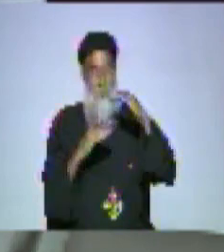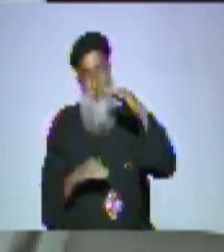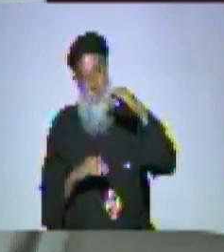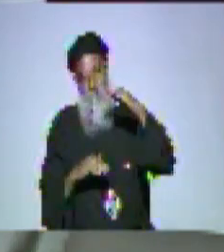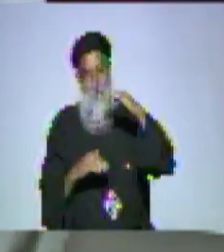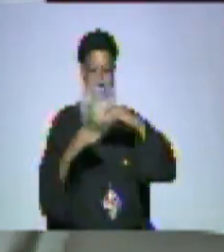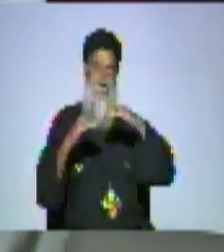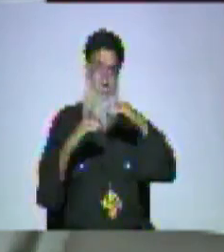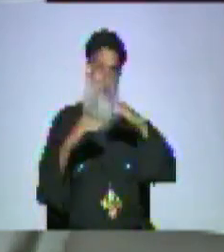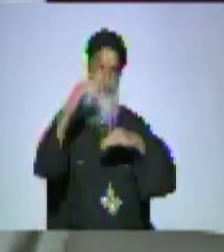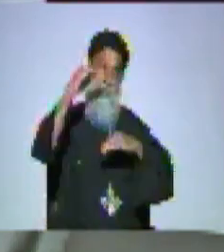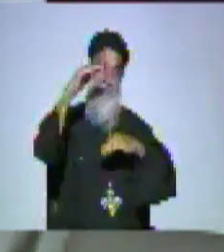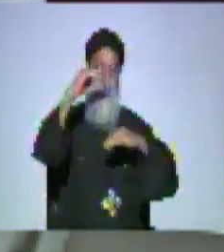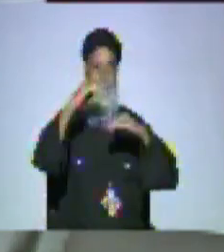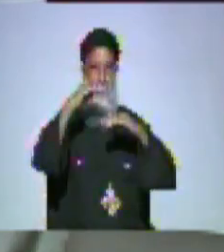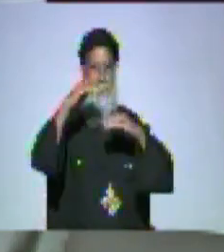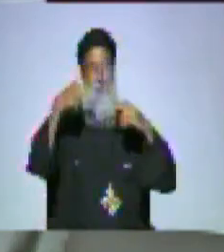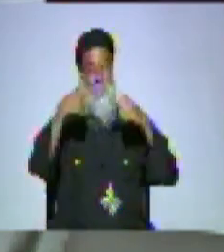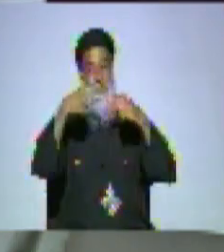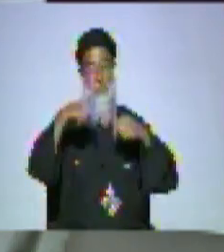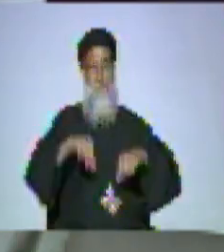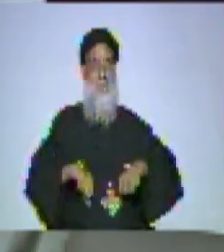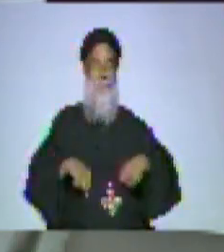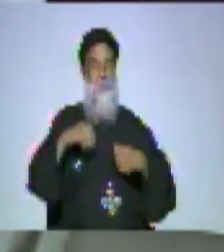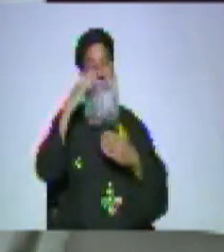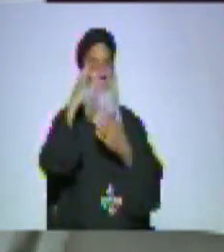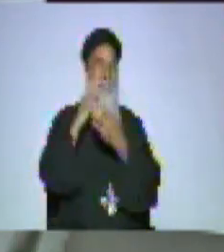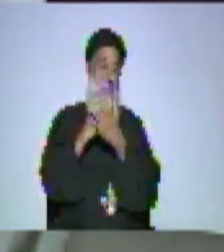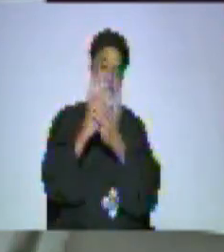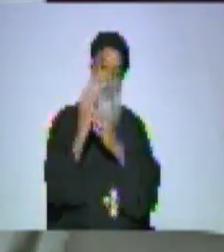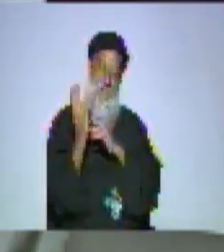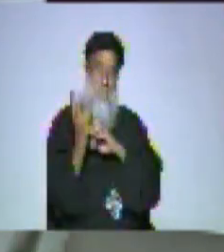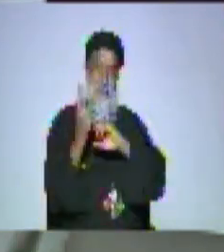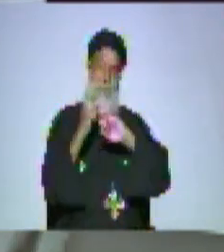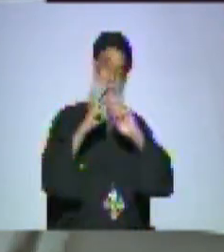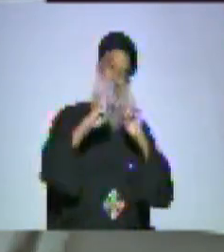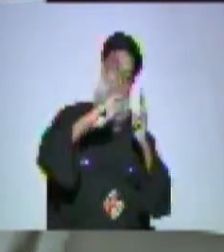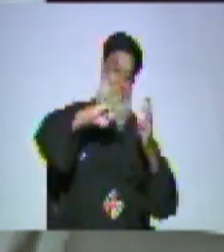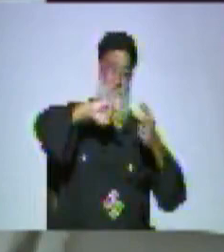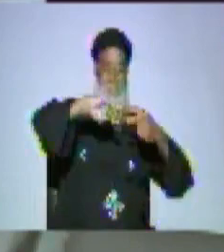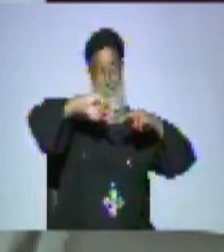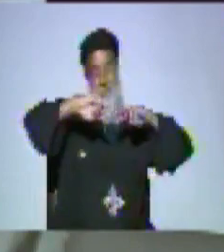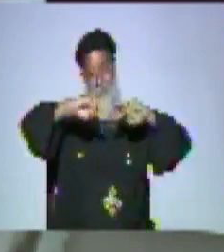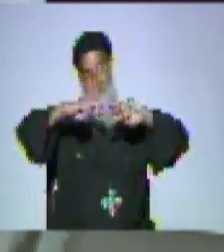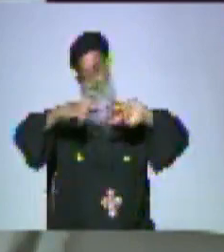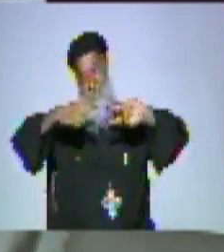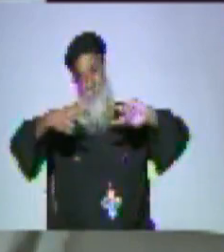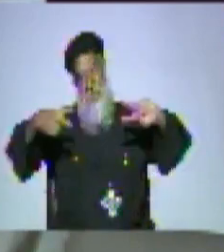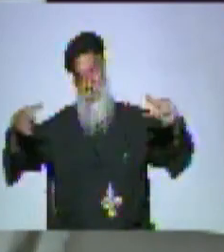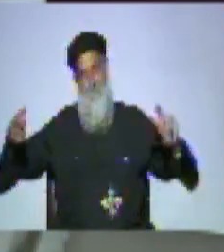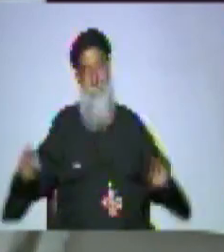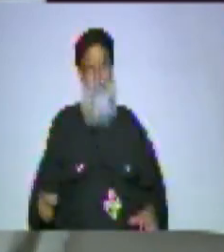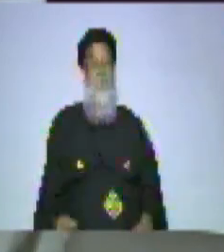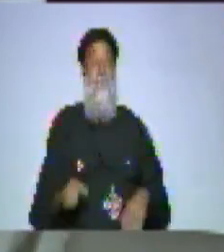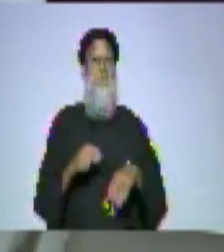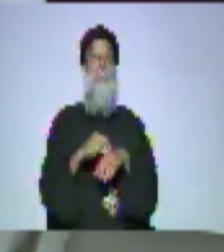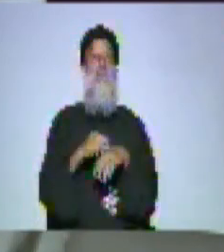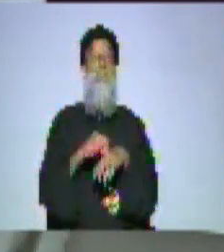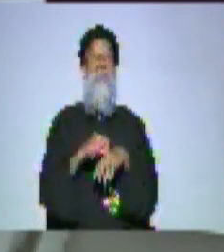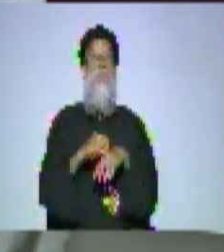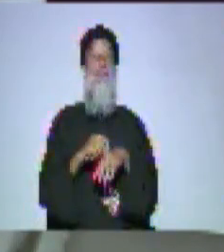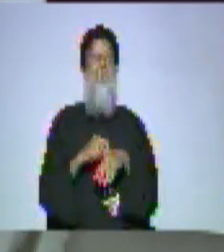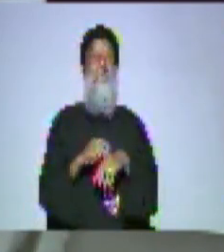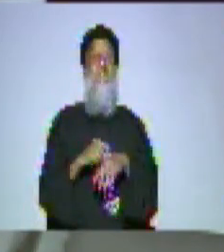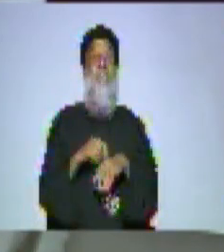حسب المواجهات اللي بيعيش فيها لكن عموما ان الانسان يحتاج الى